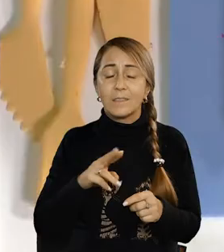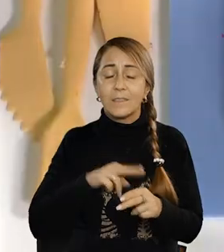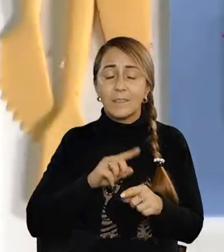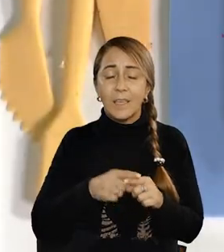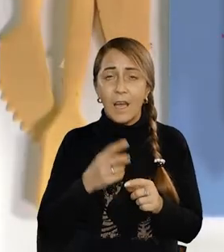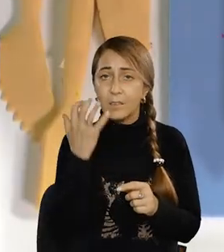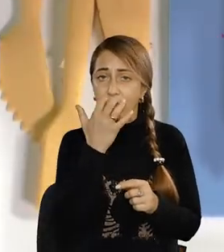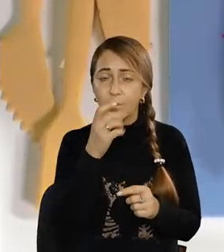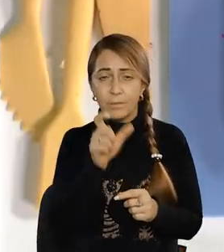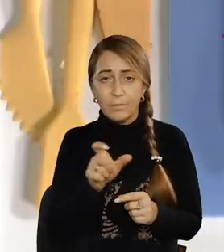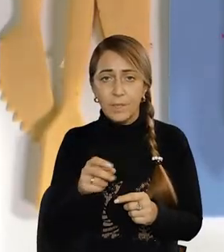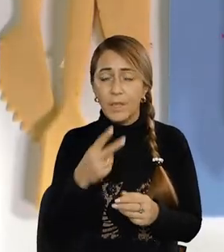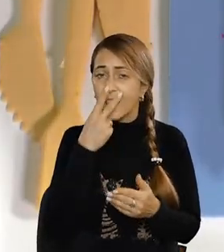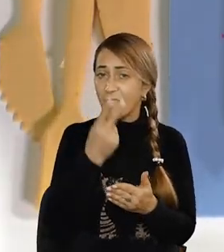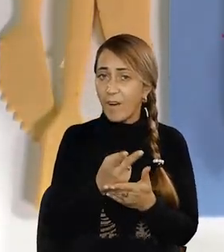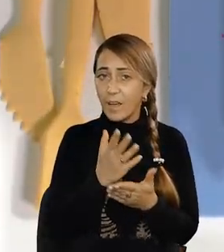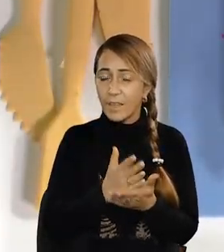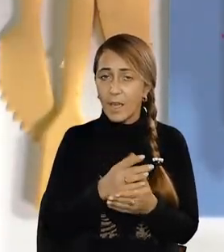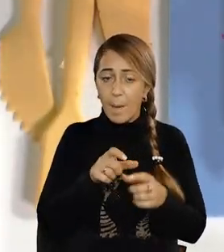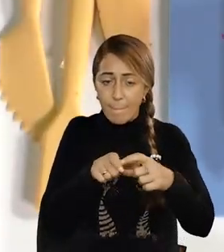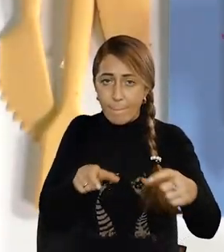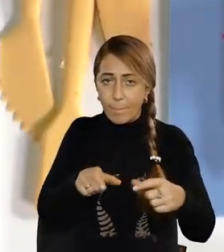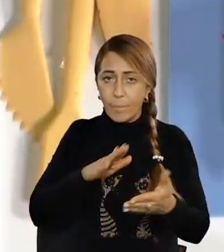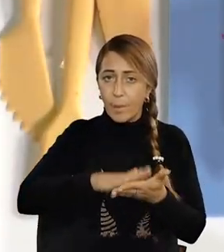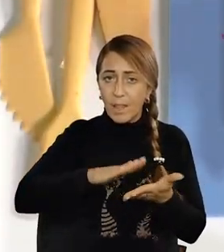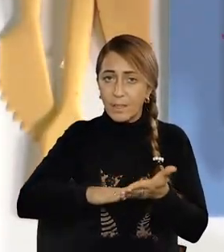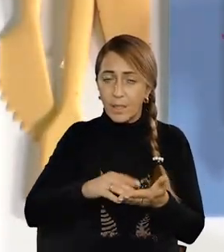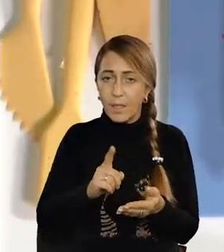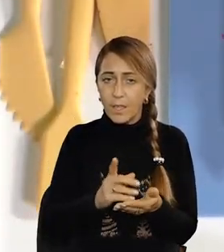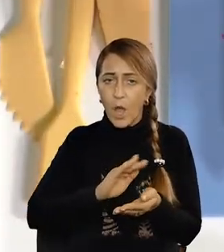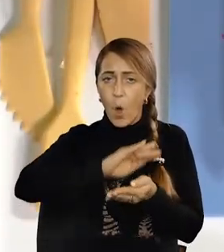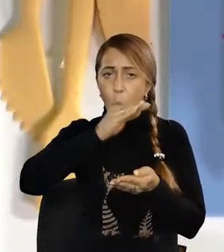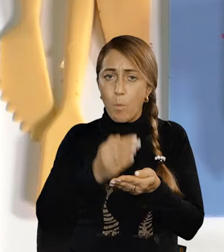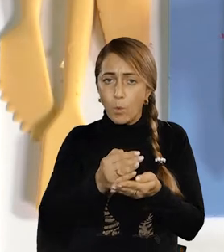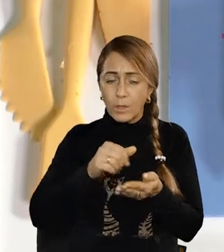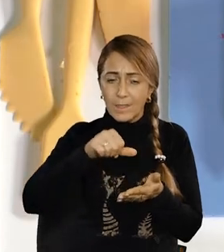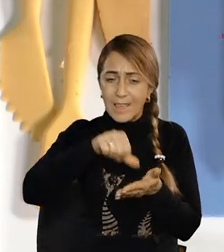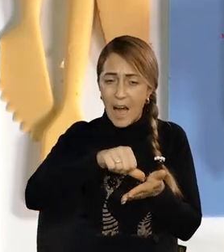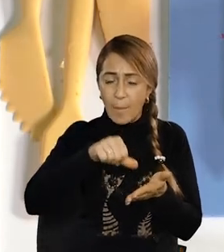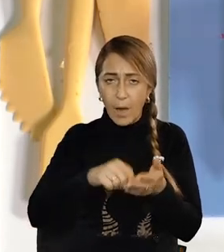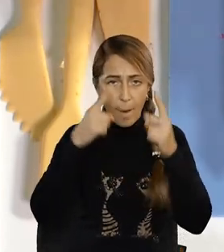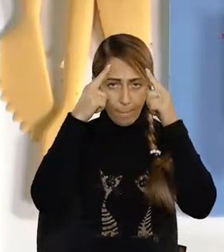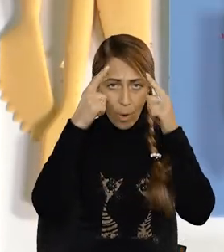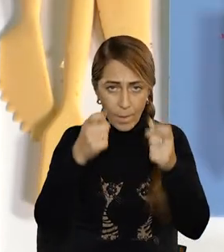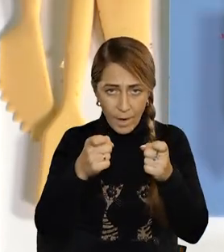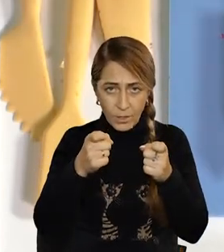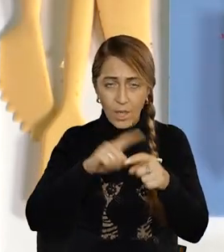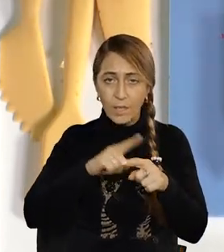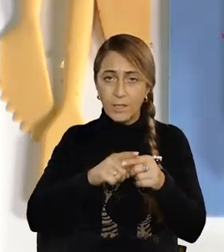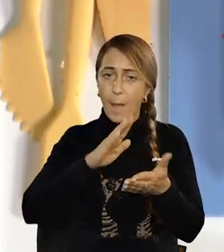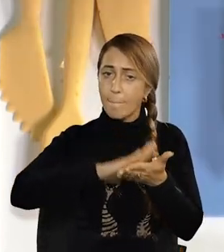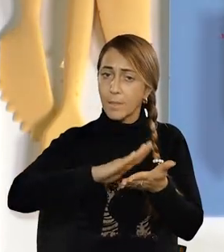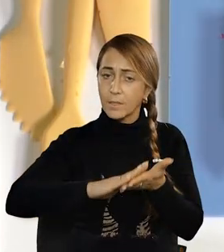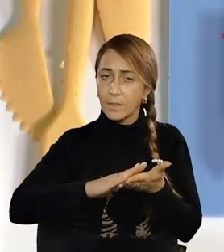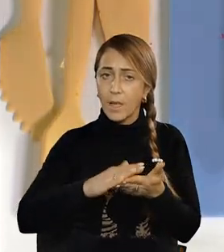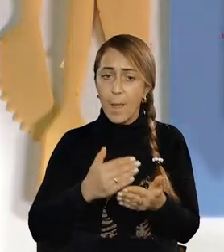я. Є два види тактильної плитки. Із опуклими круглими крапками – попереджувальна. Ця плитка